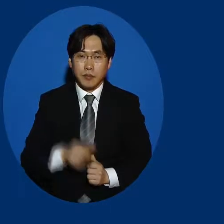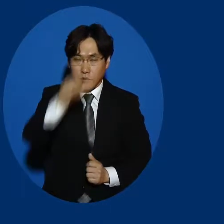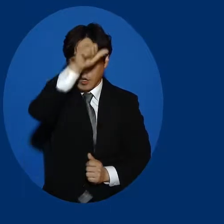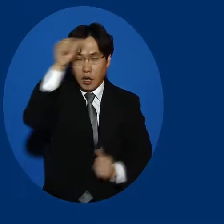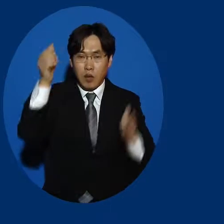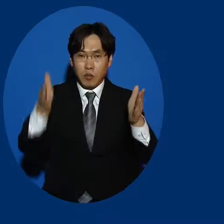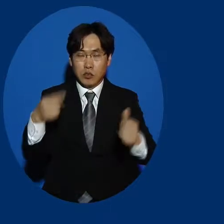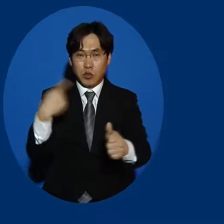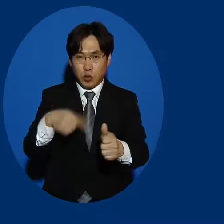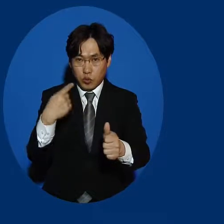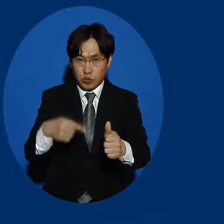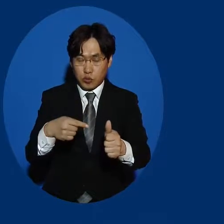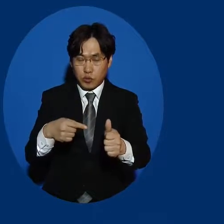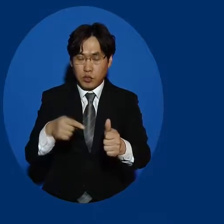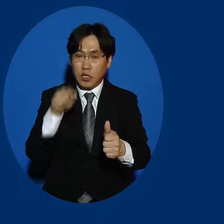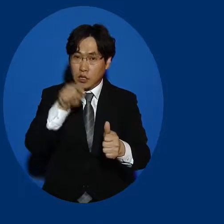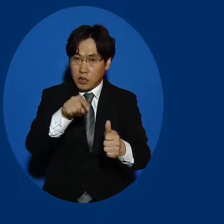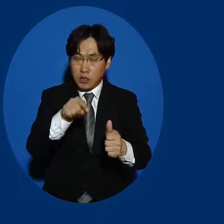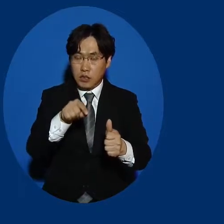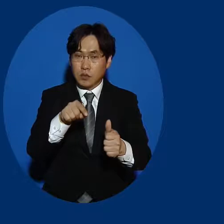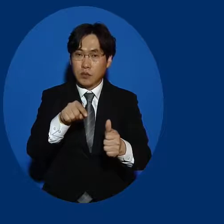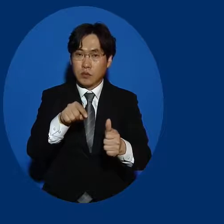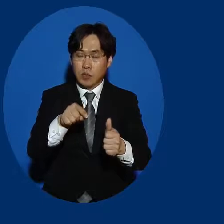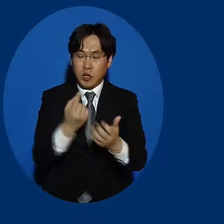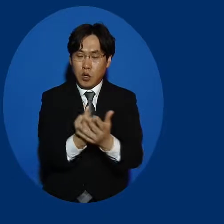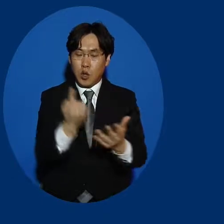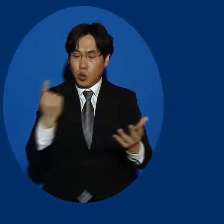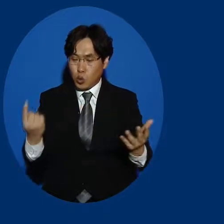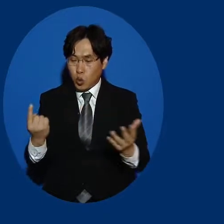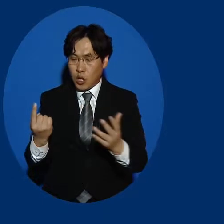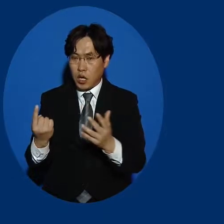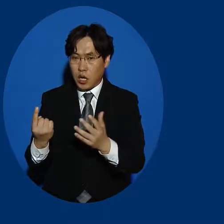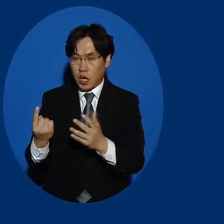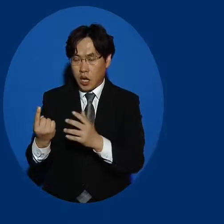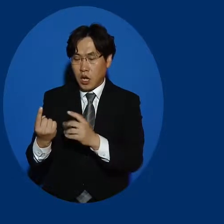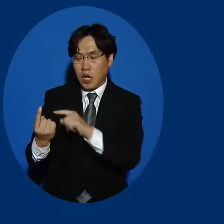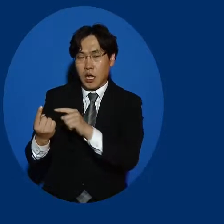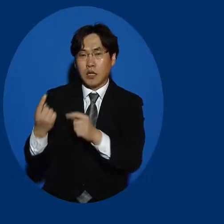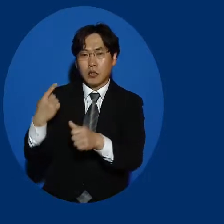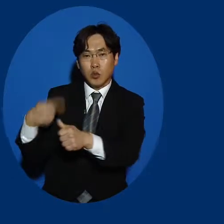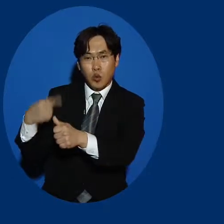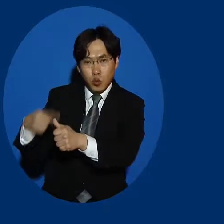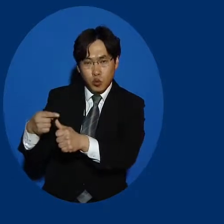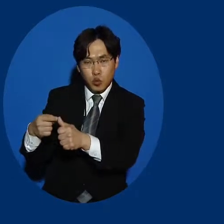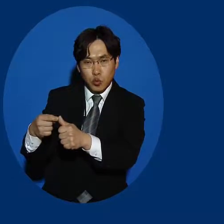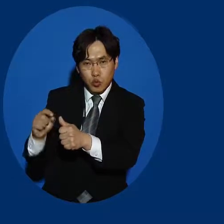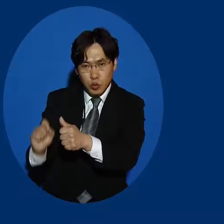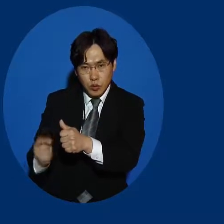평생교육은 그 자체가 소외계층을 위한 교육에서 출발했습니다.